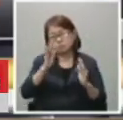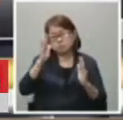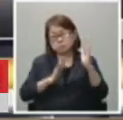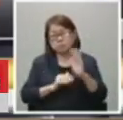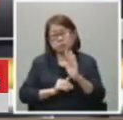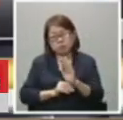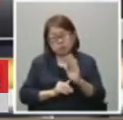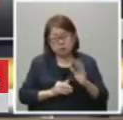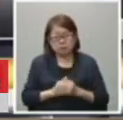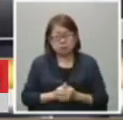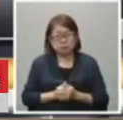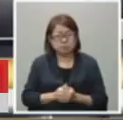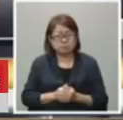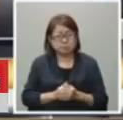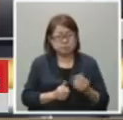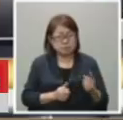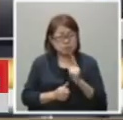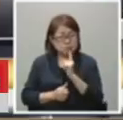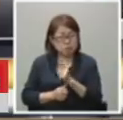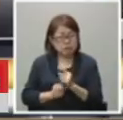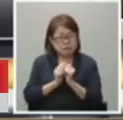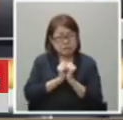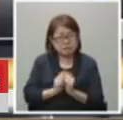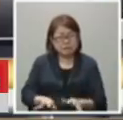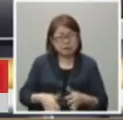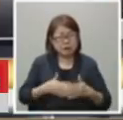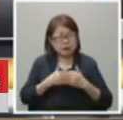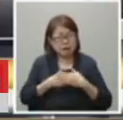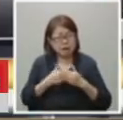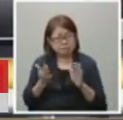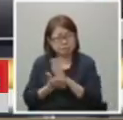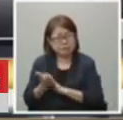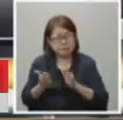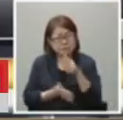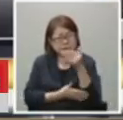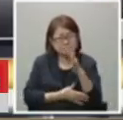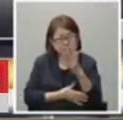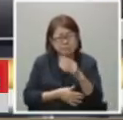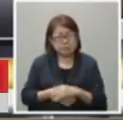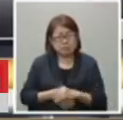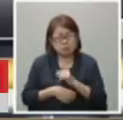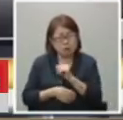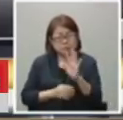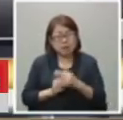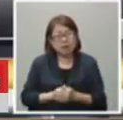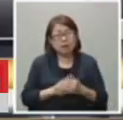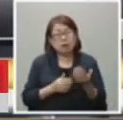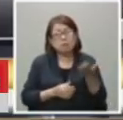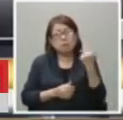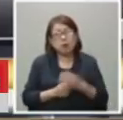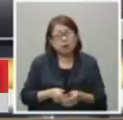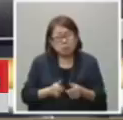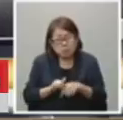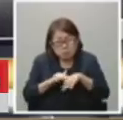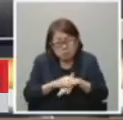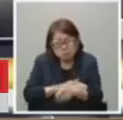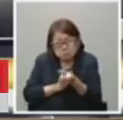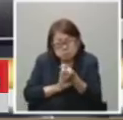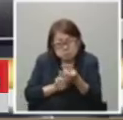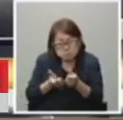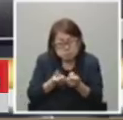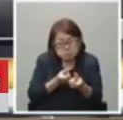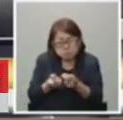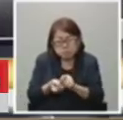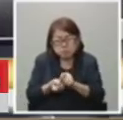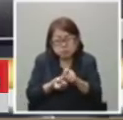ครับท่านอย่าไปเรียกเขาชังชาตินะครับปฏิบัติการ IO เมื่อคืนนี้ทั้งประเทศฟังแล้วตะลึงครับคือ